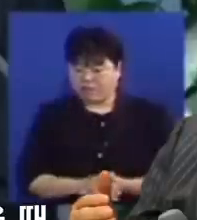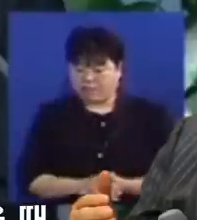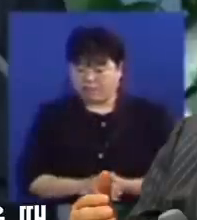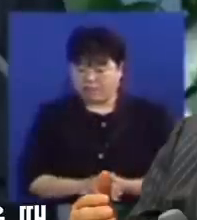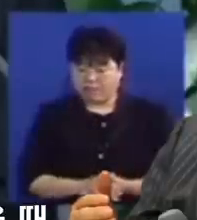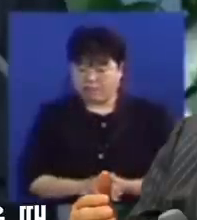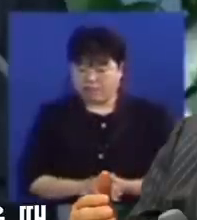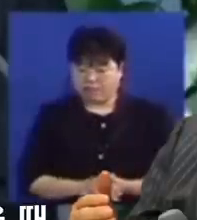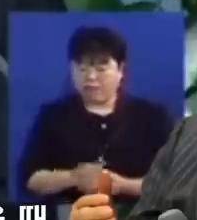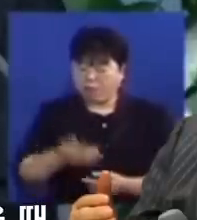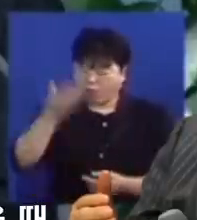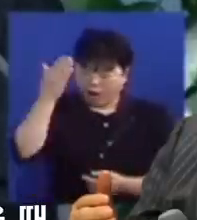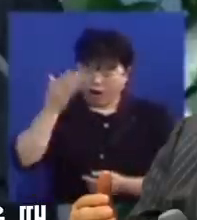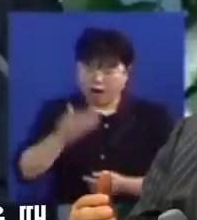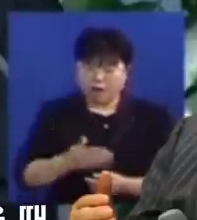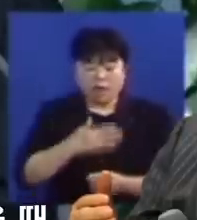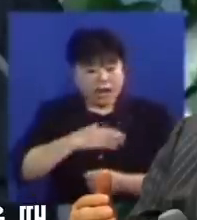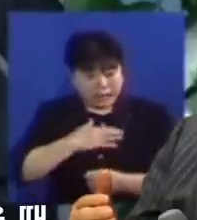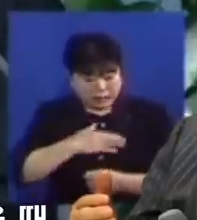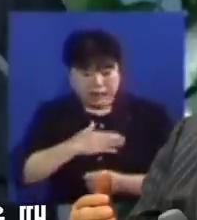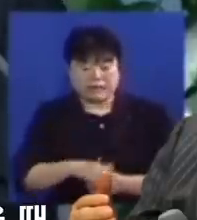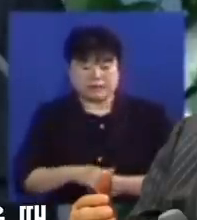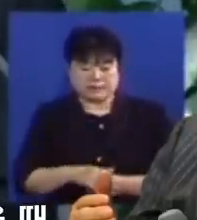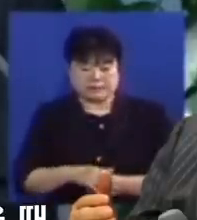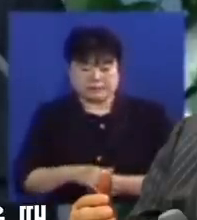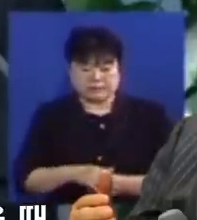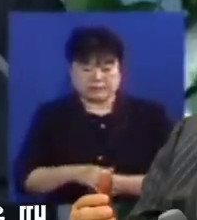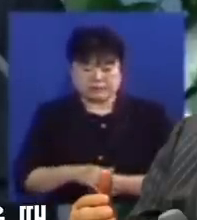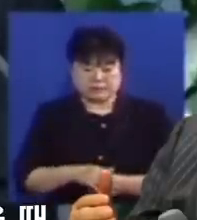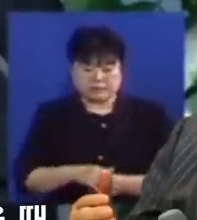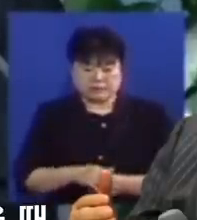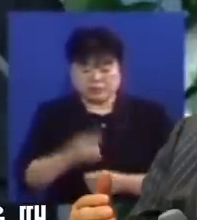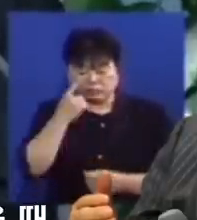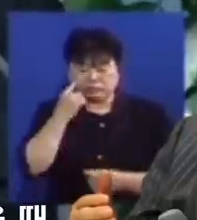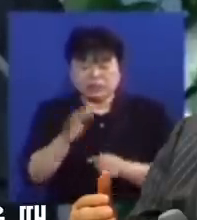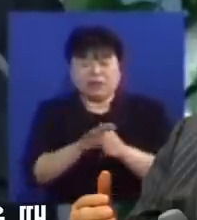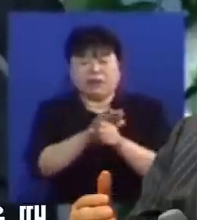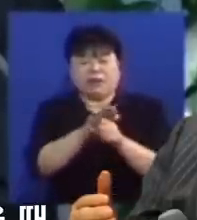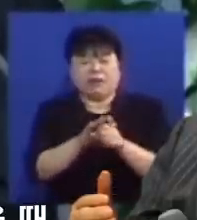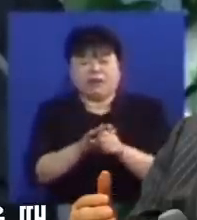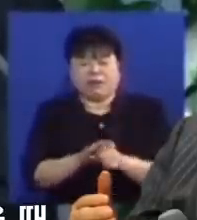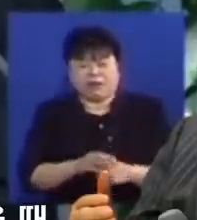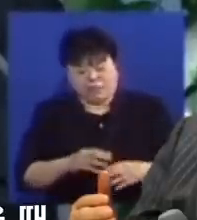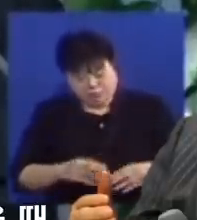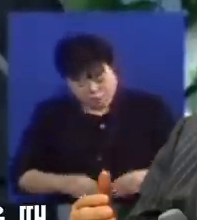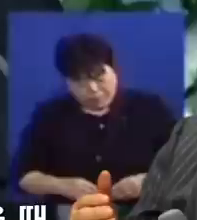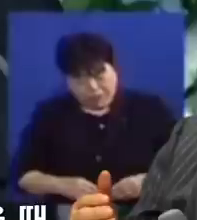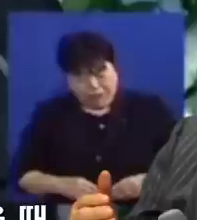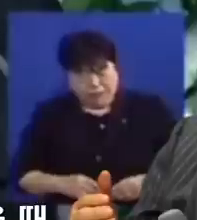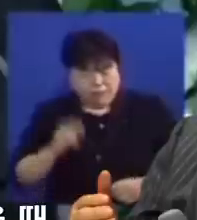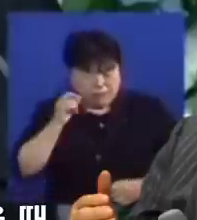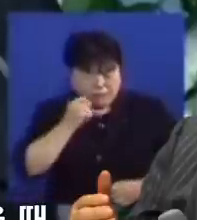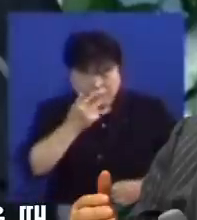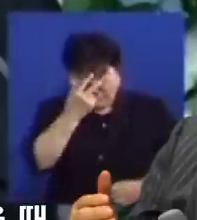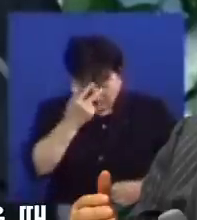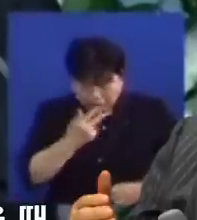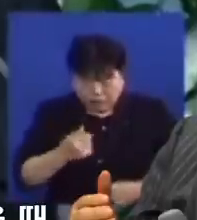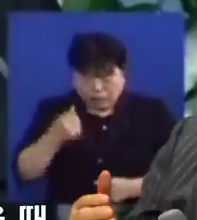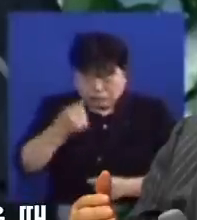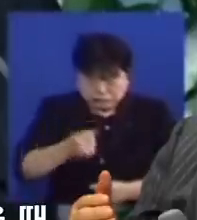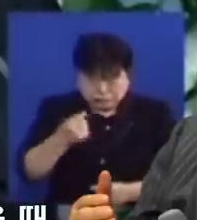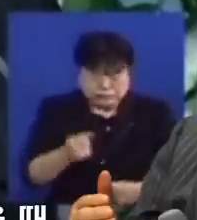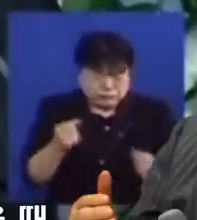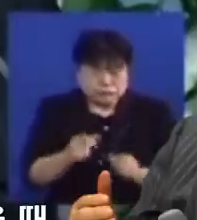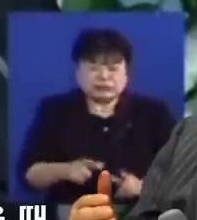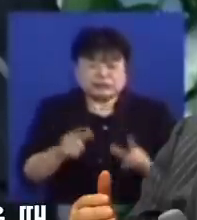나는 그분의 과거를 너무나 생생히 알기 때문에 너무나 비참하게 헐벗고 굶주리고 눈도 안 보이고 추운